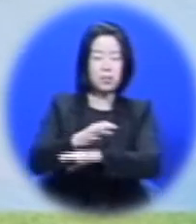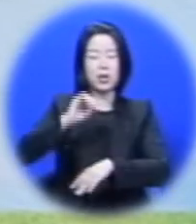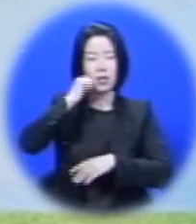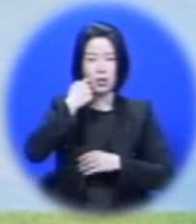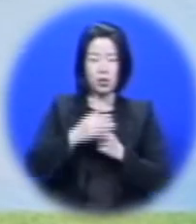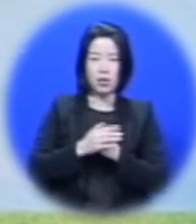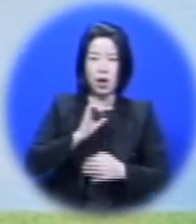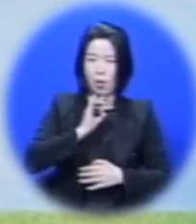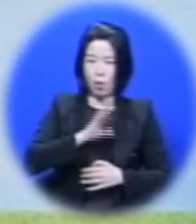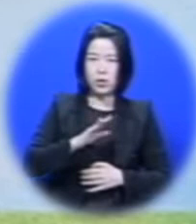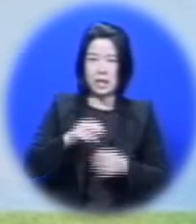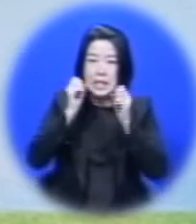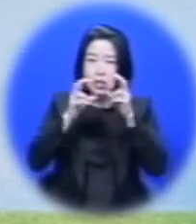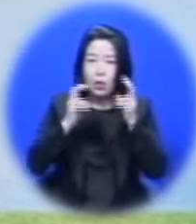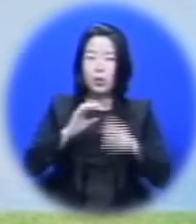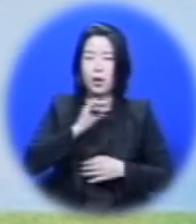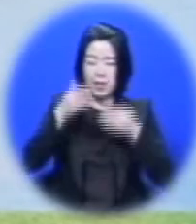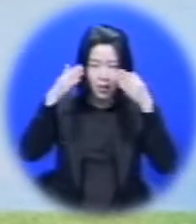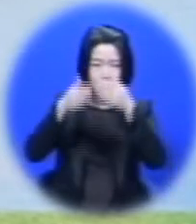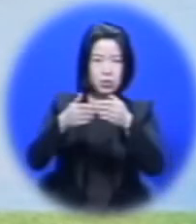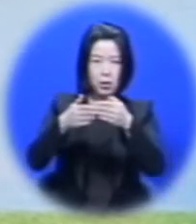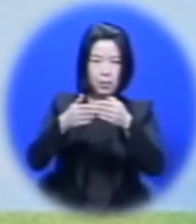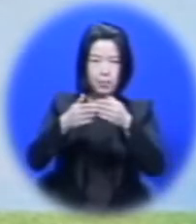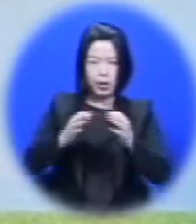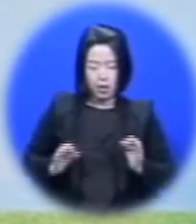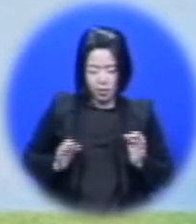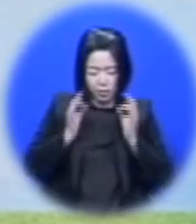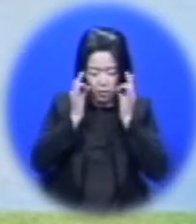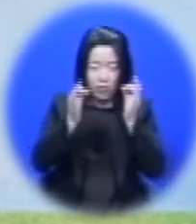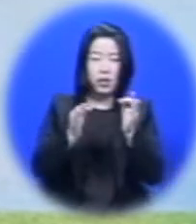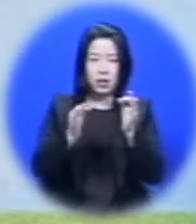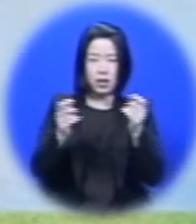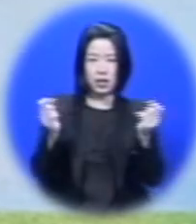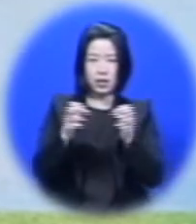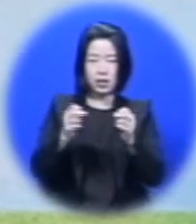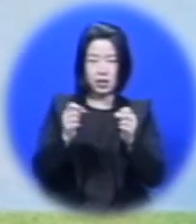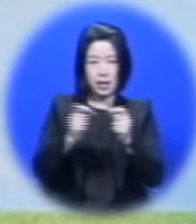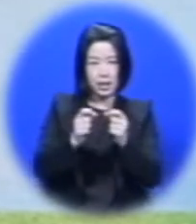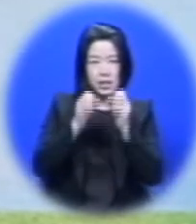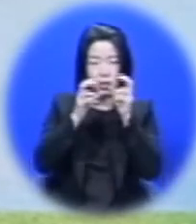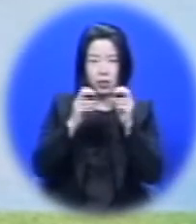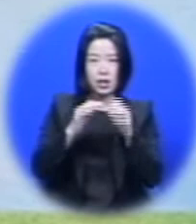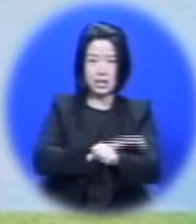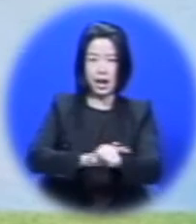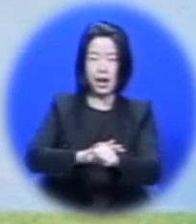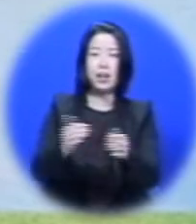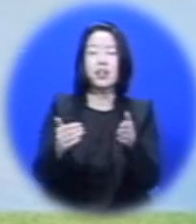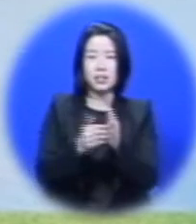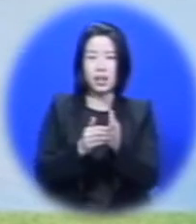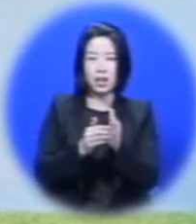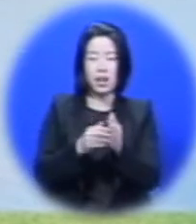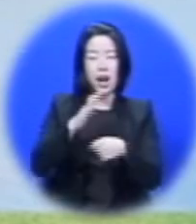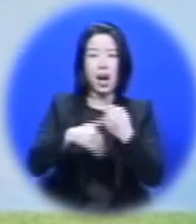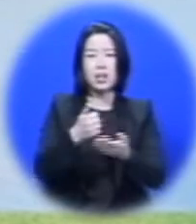오직 선교에만 집중하고 충실하게 정말 단기 선교 여행을 잘 마치고 돌아오게 하나님이 그렇게